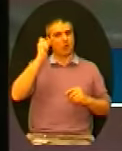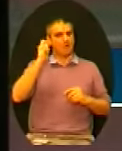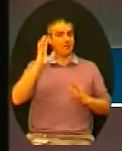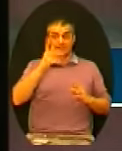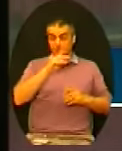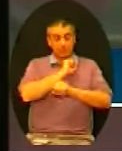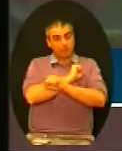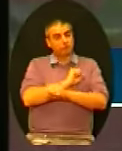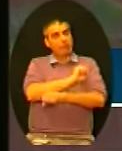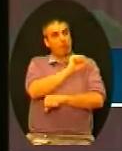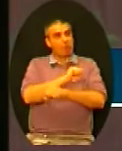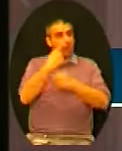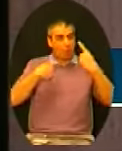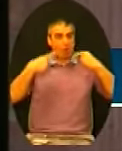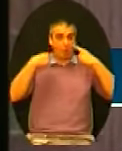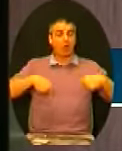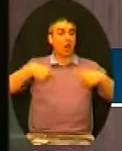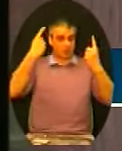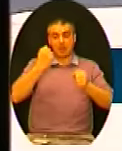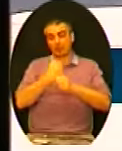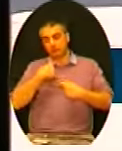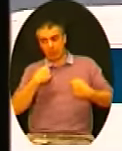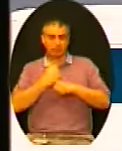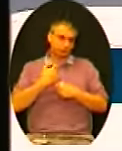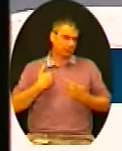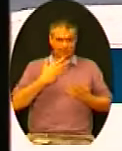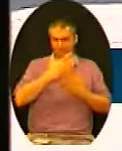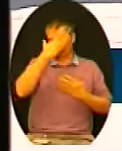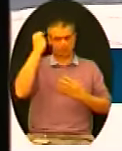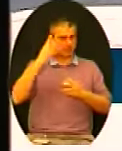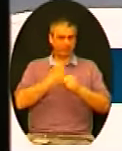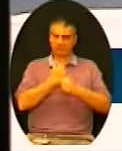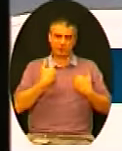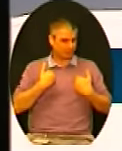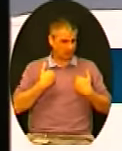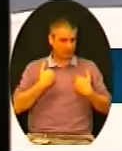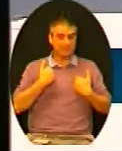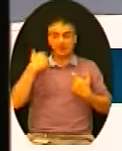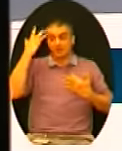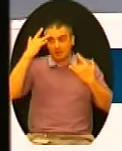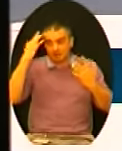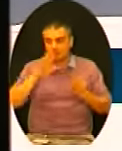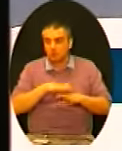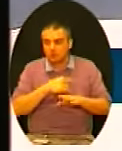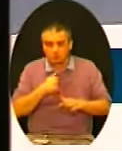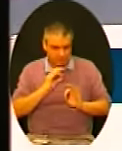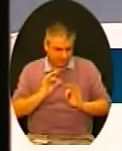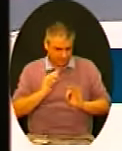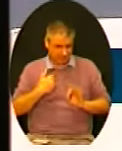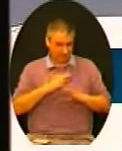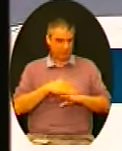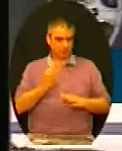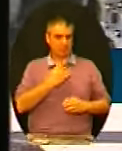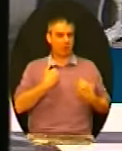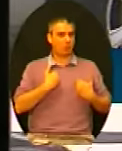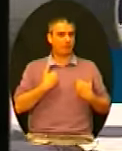כלומר, אם אתה תשב ותקטר שם כל היום, והם עשו לי ועשו לי, אני שכחתי ממה שעשו לי, ואת המחשבות, את התחושות שלי, כי באמת אני מרגיש